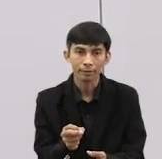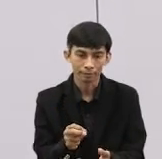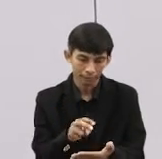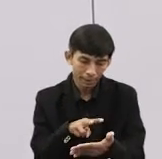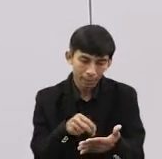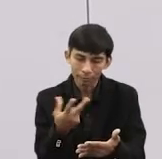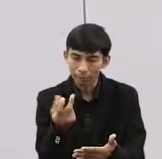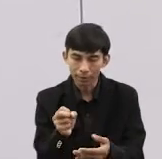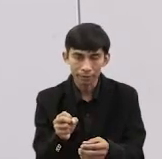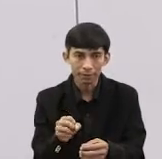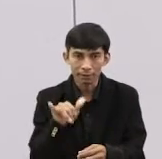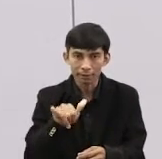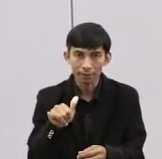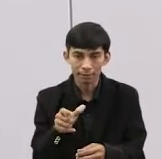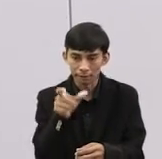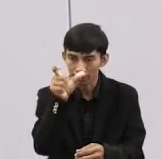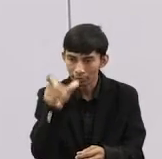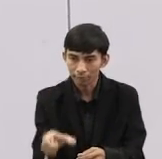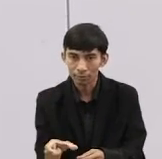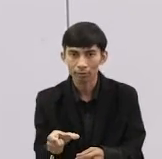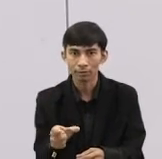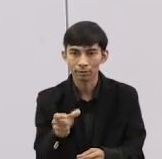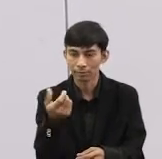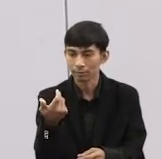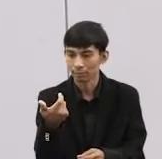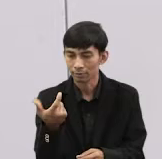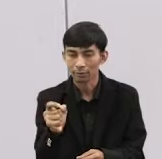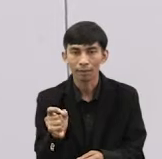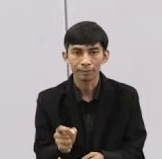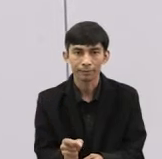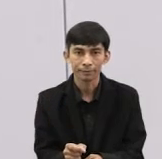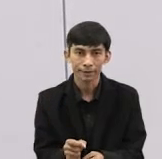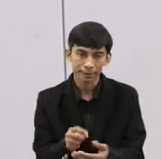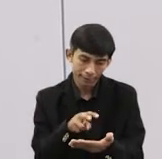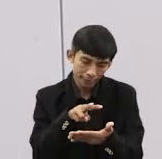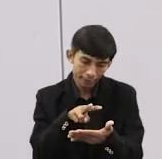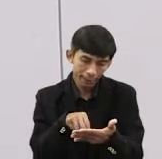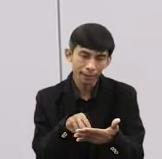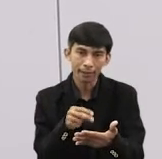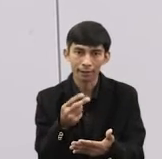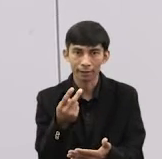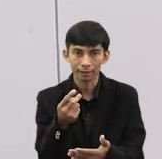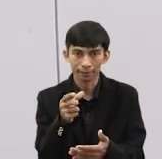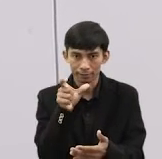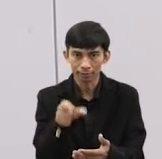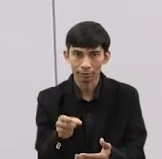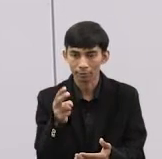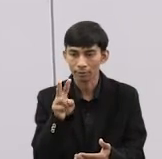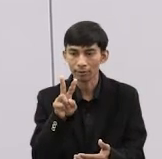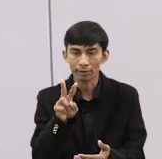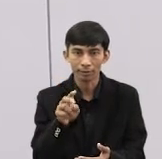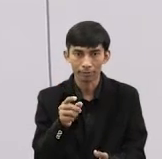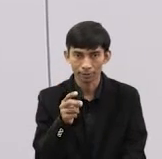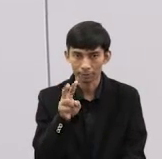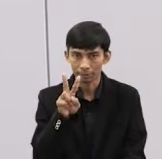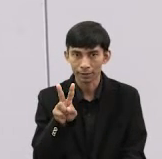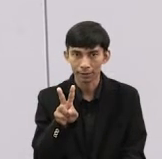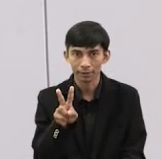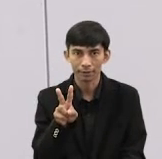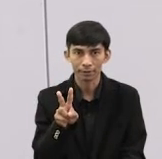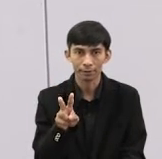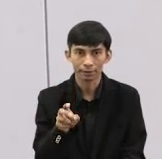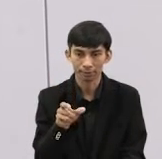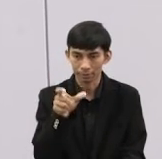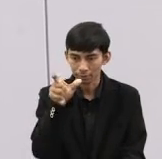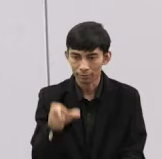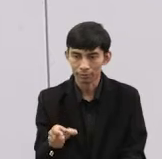không đọc tại pì nó dường an thả pì hay vì nó chuộp nâng sở nhà chuột chẳng phần này cốt